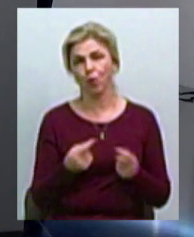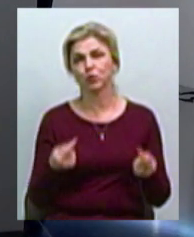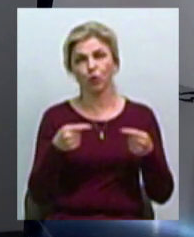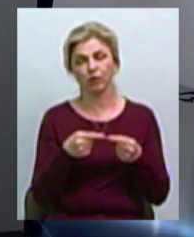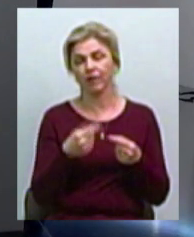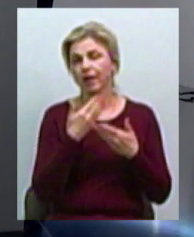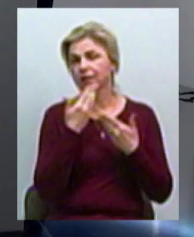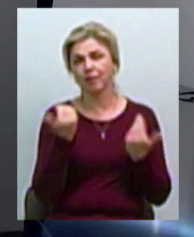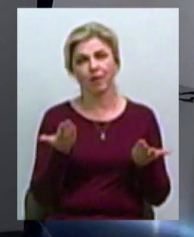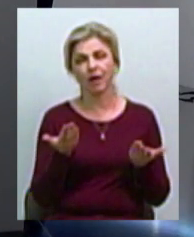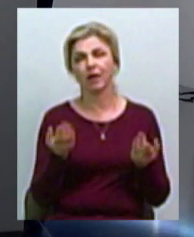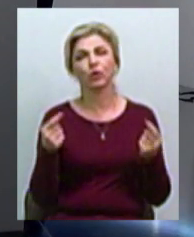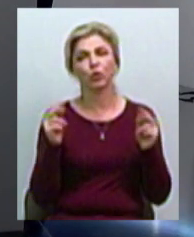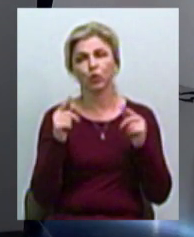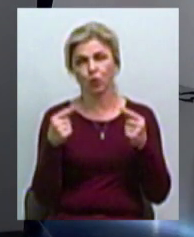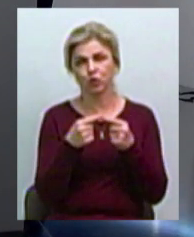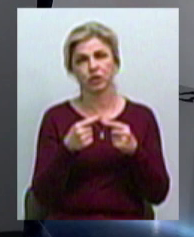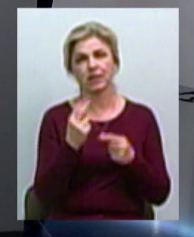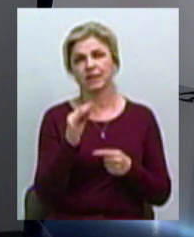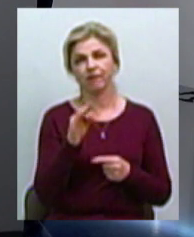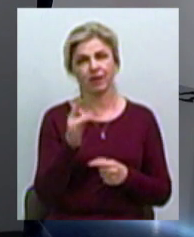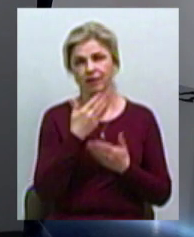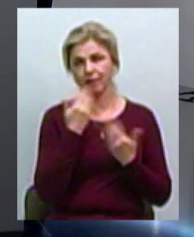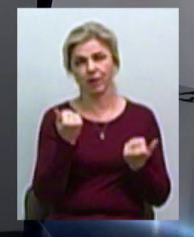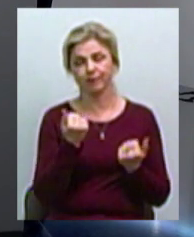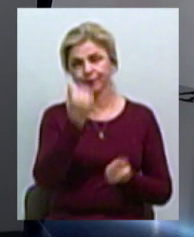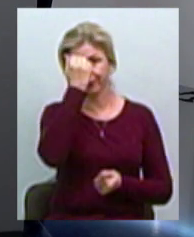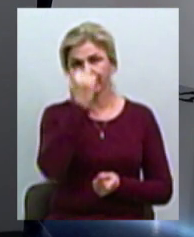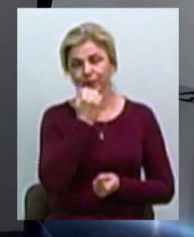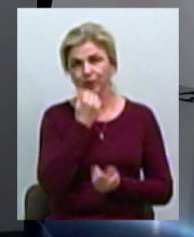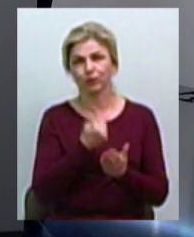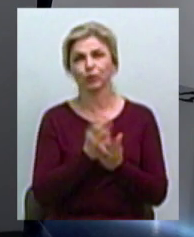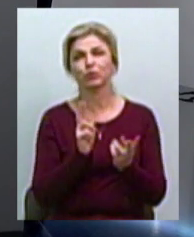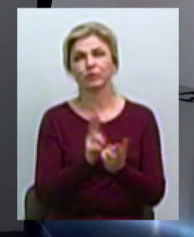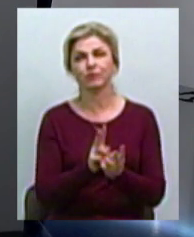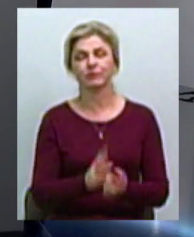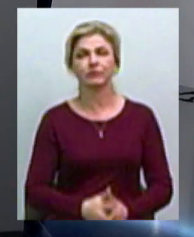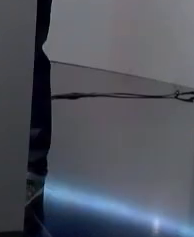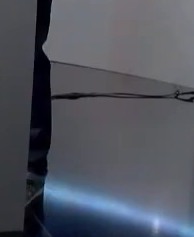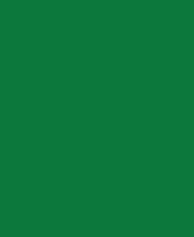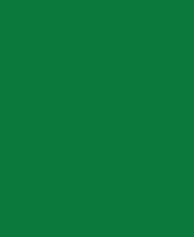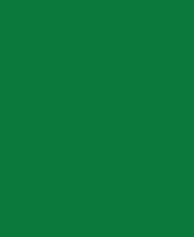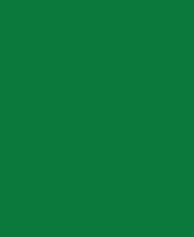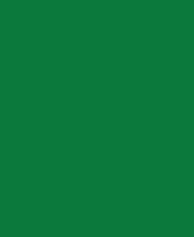Немає орієнтовної цифри. Дякую. Дякую вам, дякую всім, хто був з нами. До зустрічі.